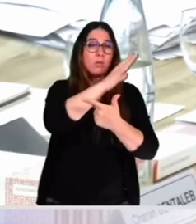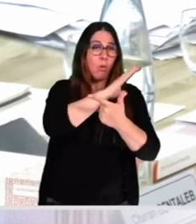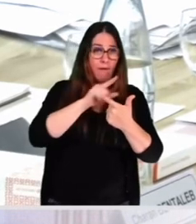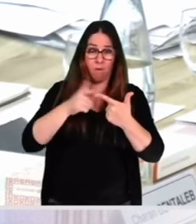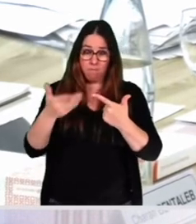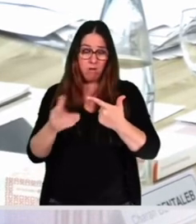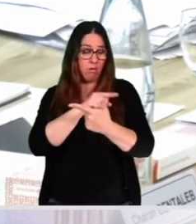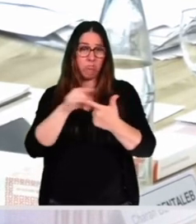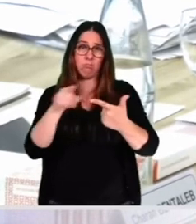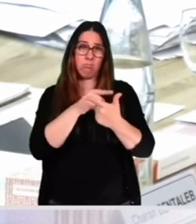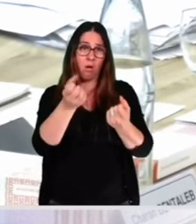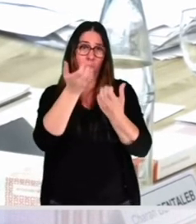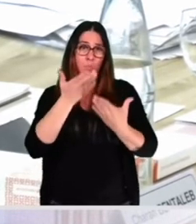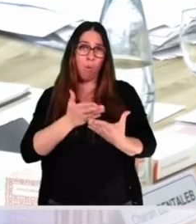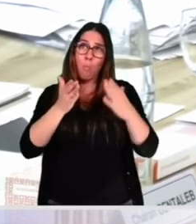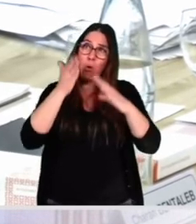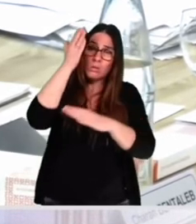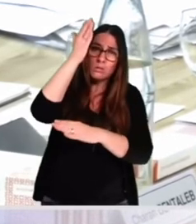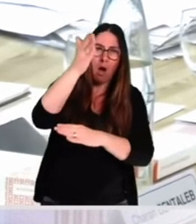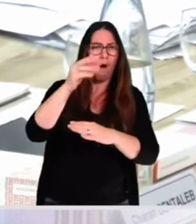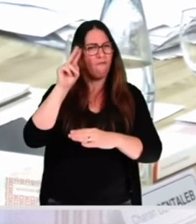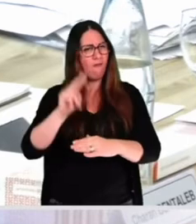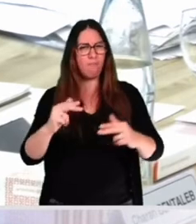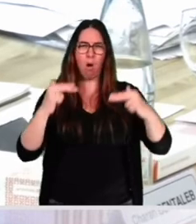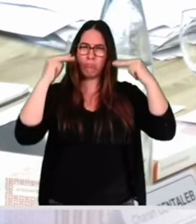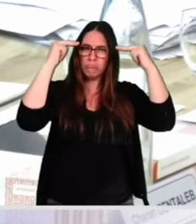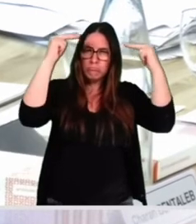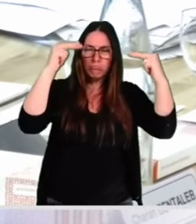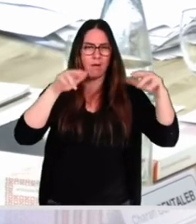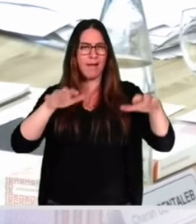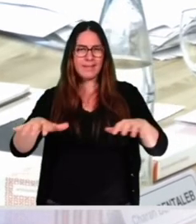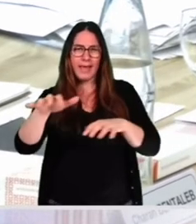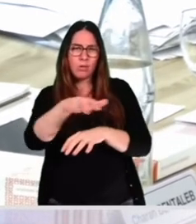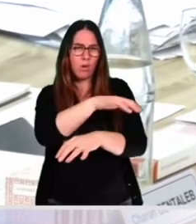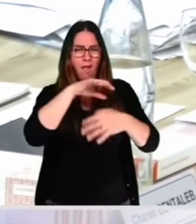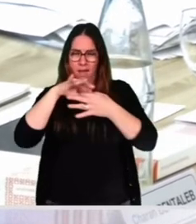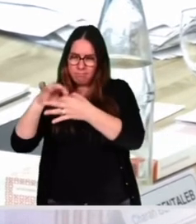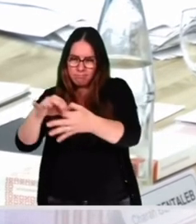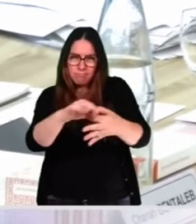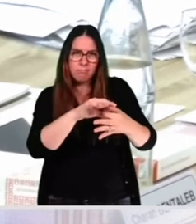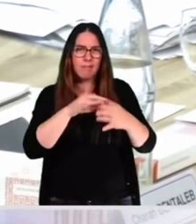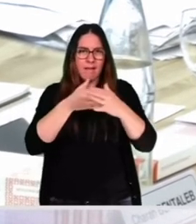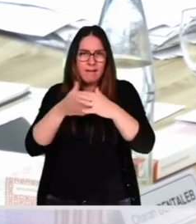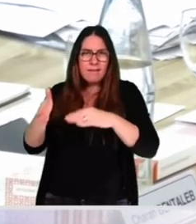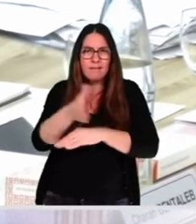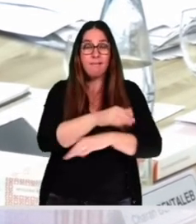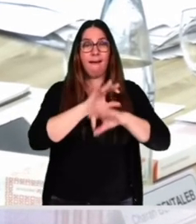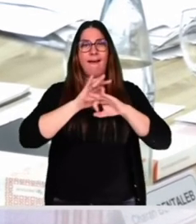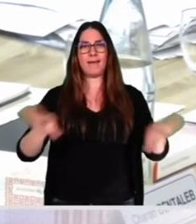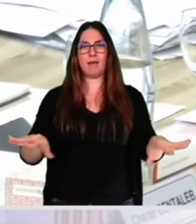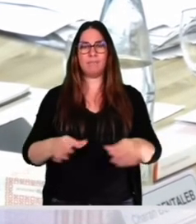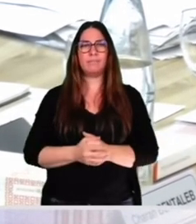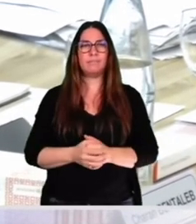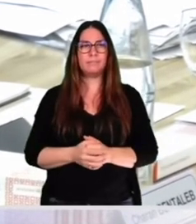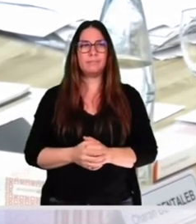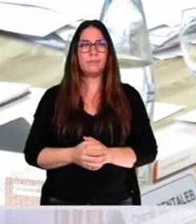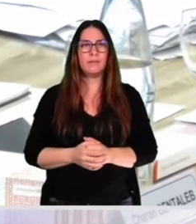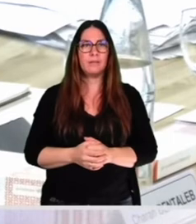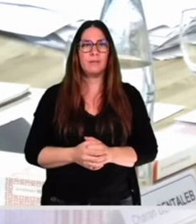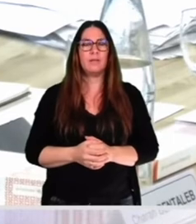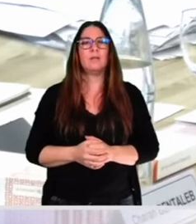le vôtre, n'a proposé une vision ambitieuse, territorialisée et résiliente dans ce secteur stratégique. Je